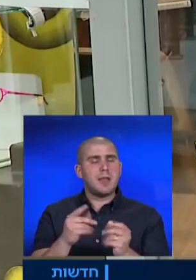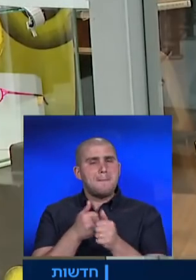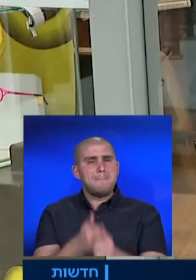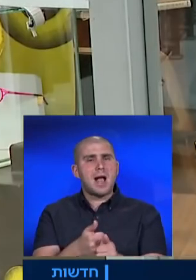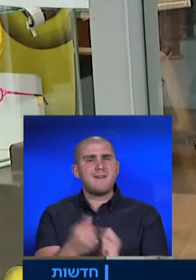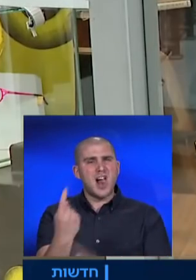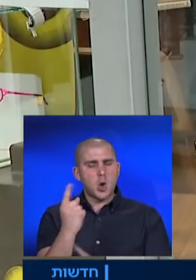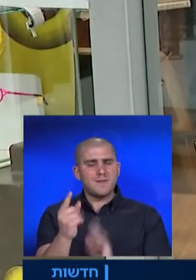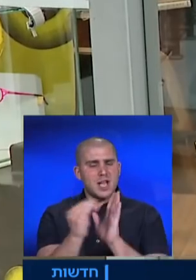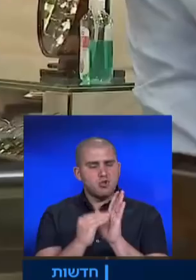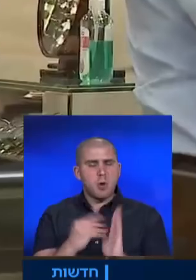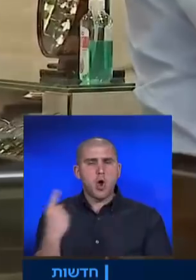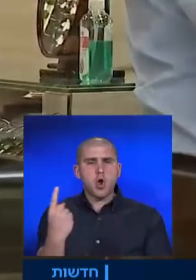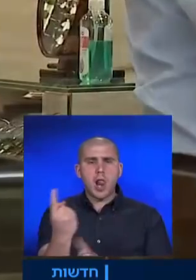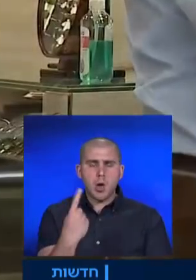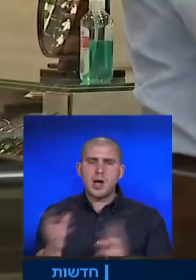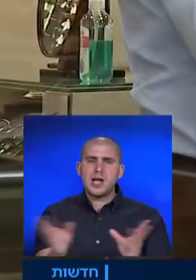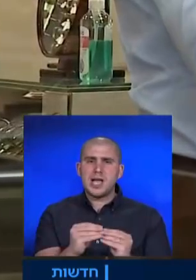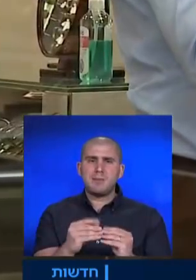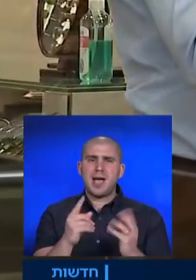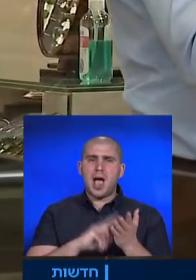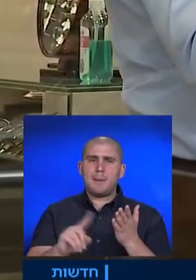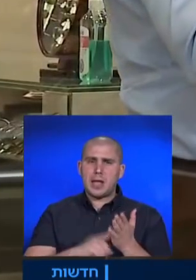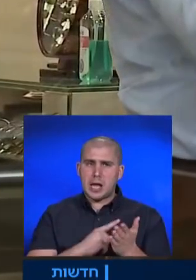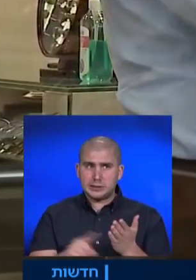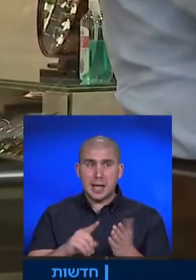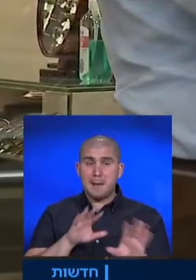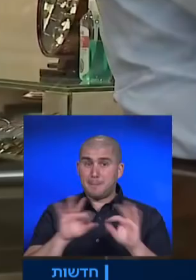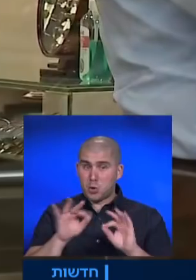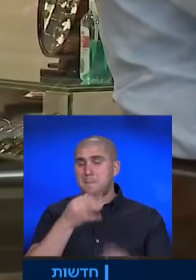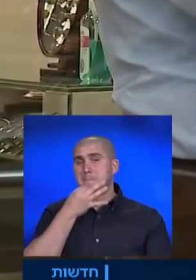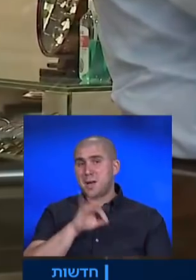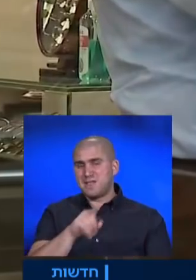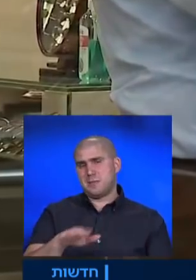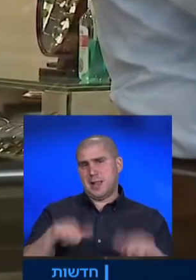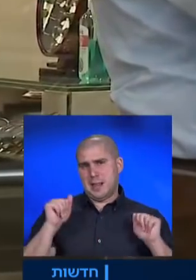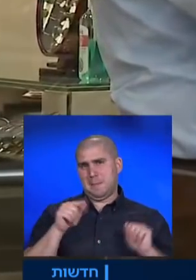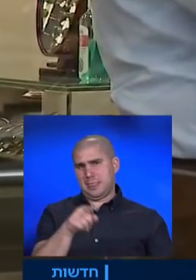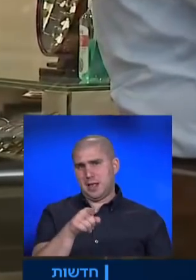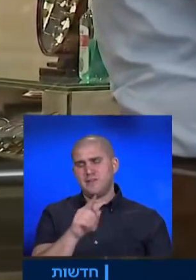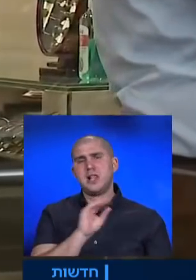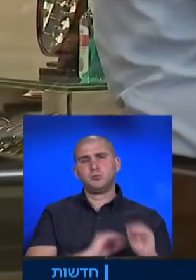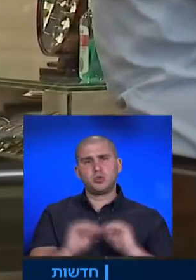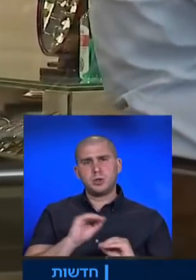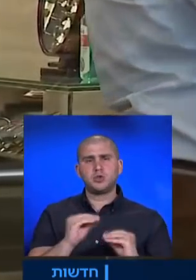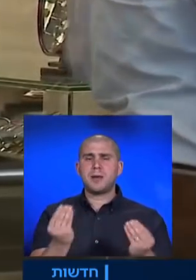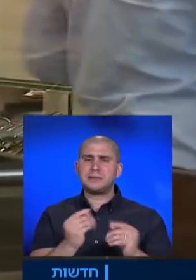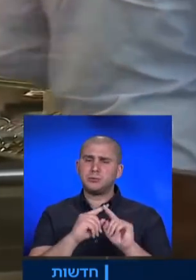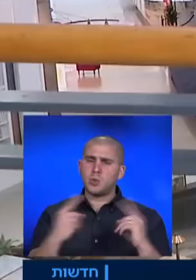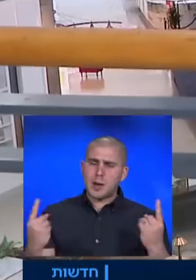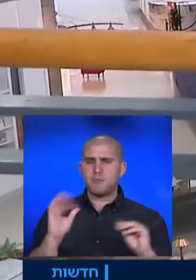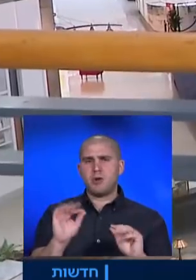כל לקוח באמצעות יישומון. בקניונים היו מעדיפים להימנע מכך ולהשתמש באמצעים אחרים למניעת